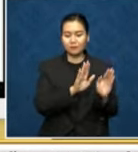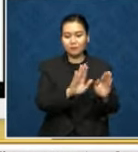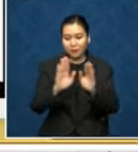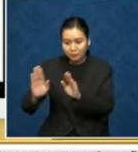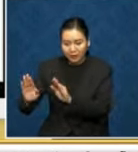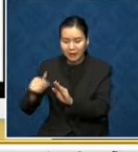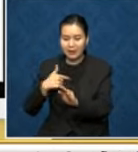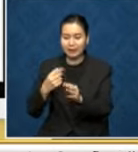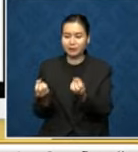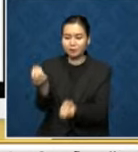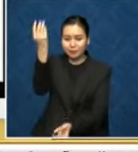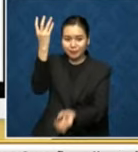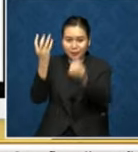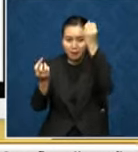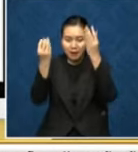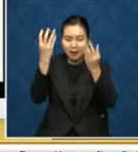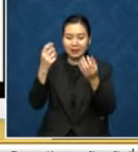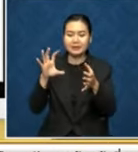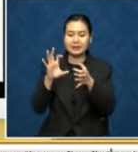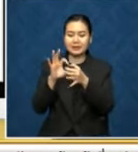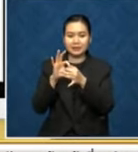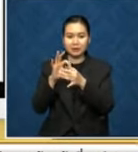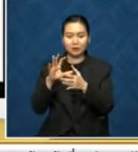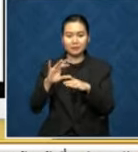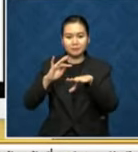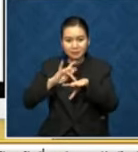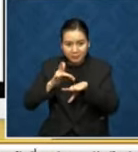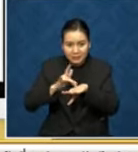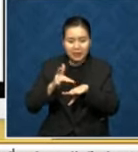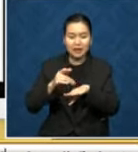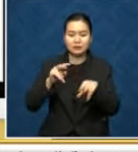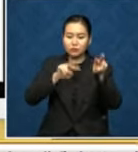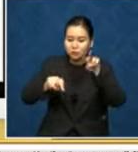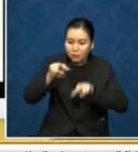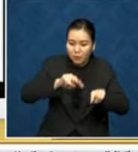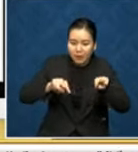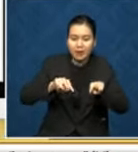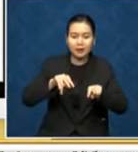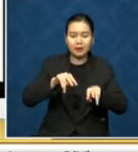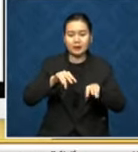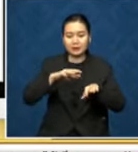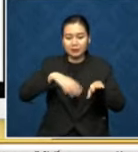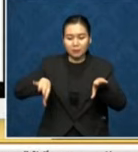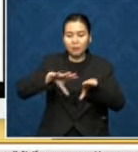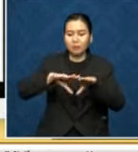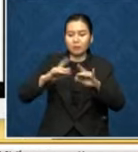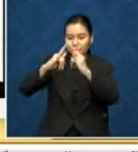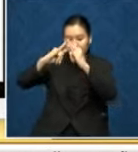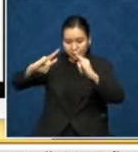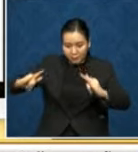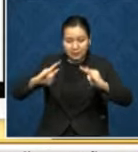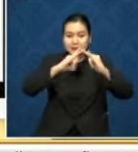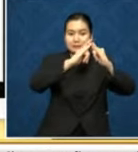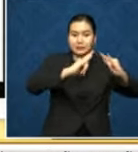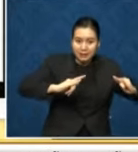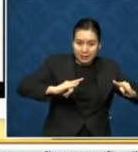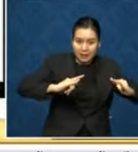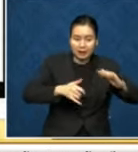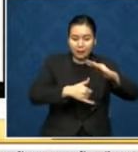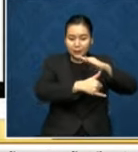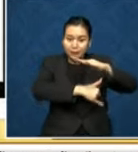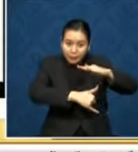ม้และกรมอุทยานแห่งชาติสัตว์ป่าและพันธุ์พืชจัดสร้างศาลาที่พักให้นักท่องเที่